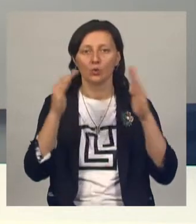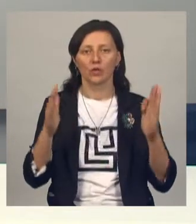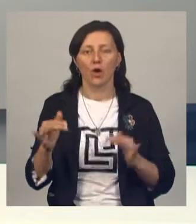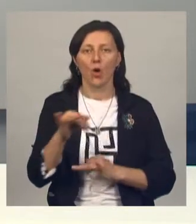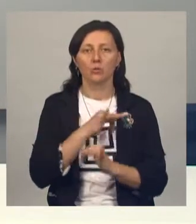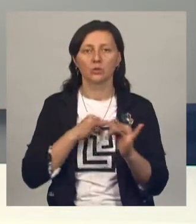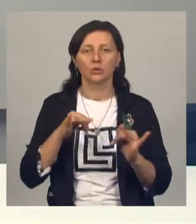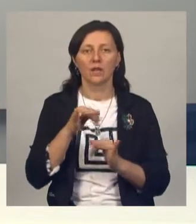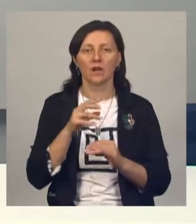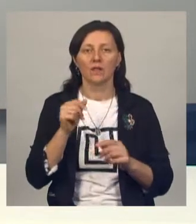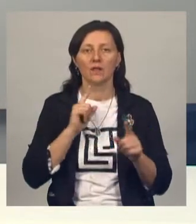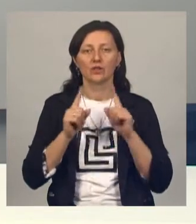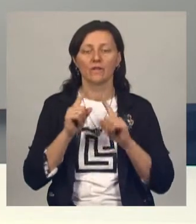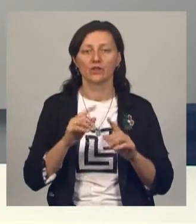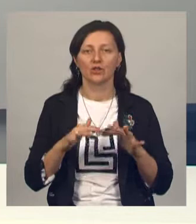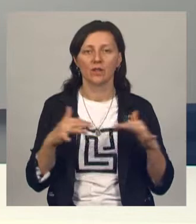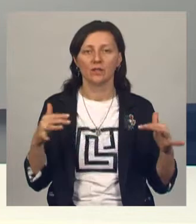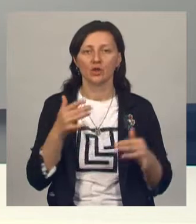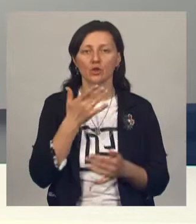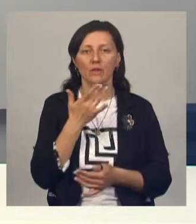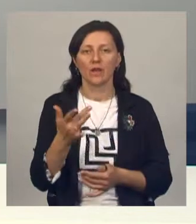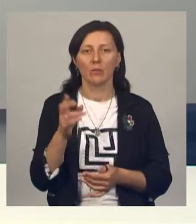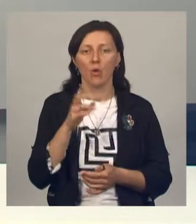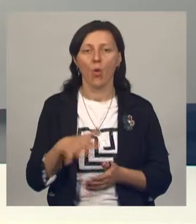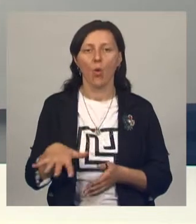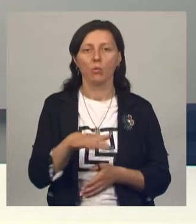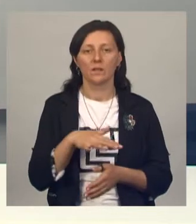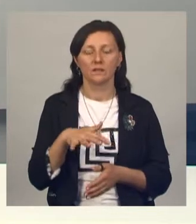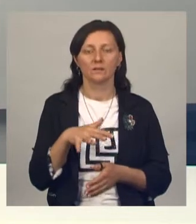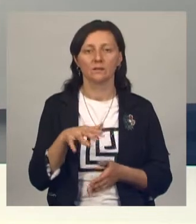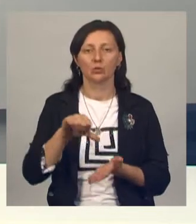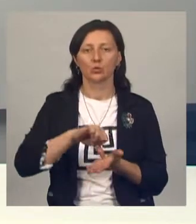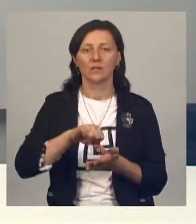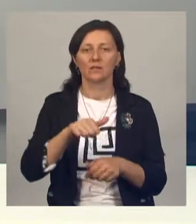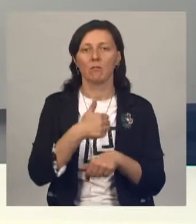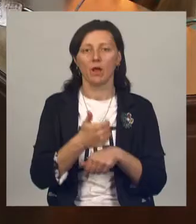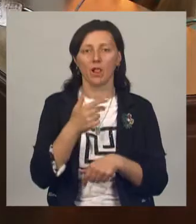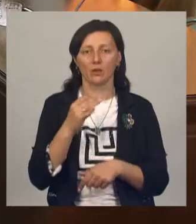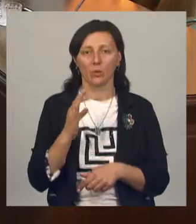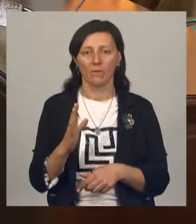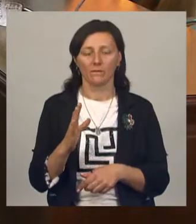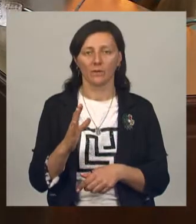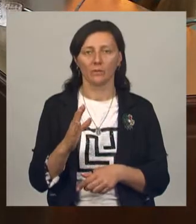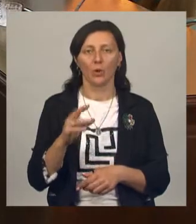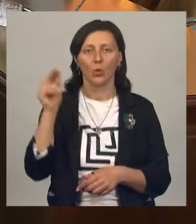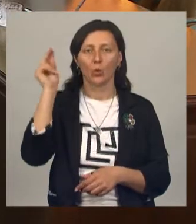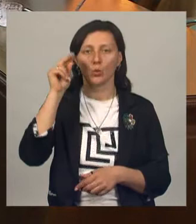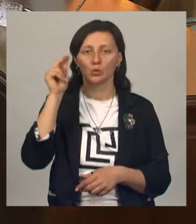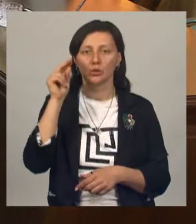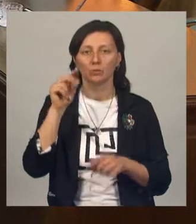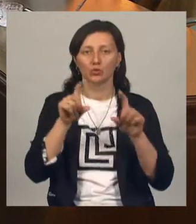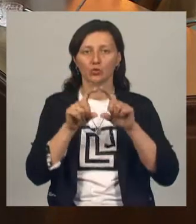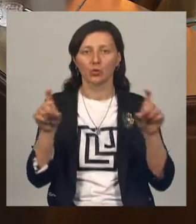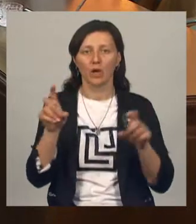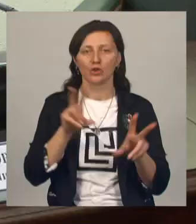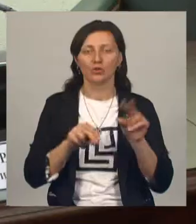архитектурно-градостроительного совета области с участием губернатора вячеслава гладкого учебное заведение рассчитано на